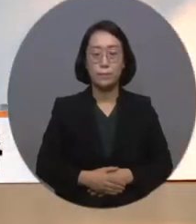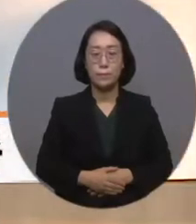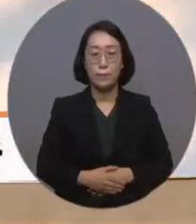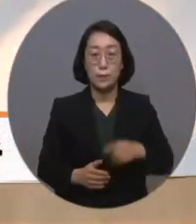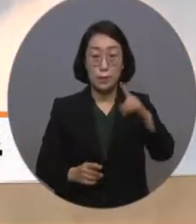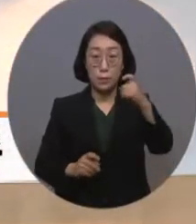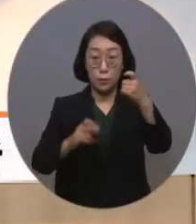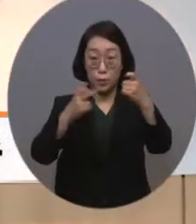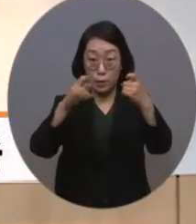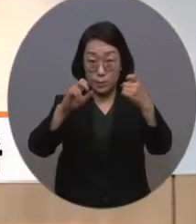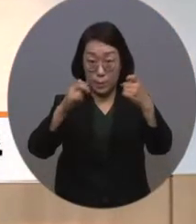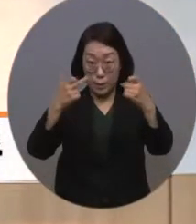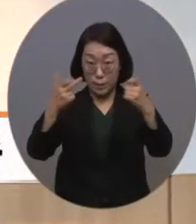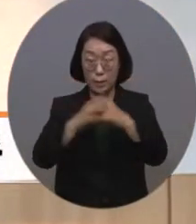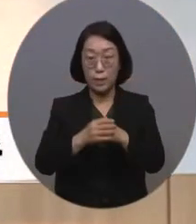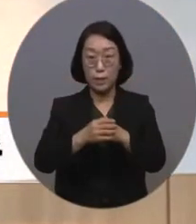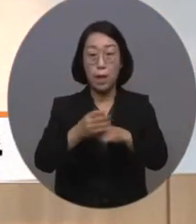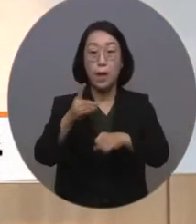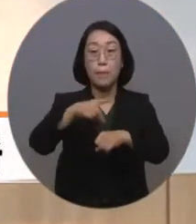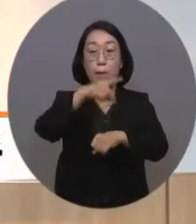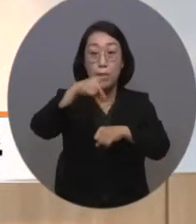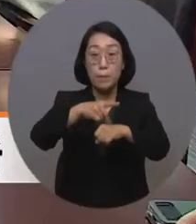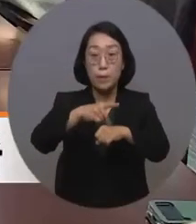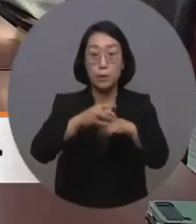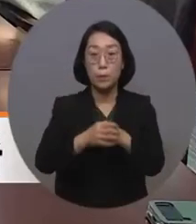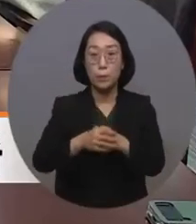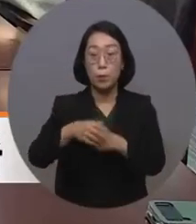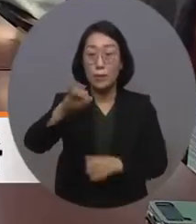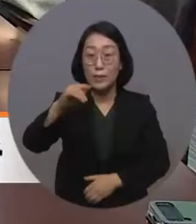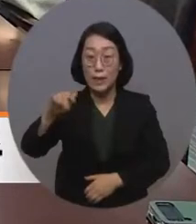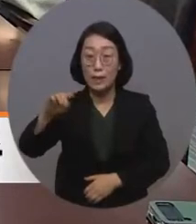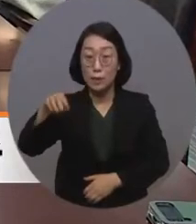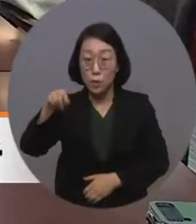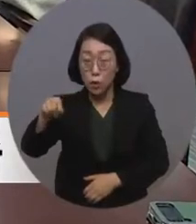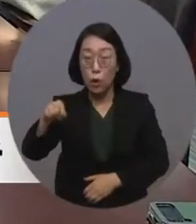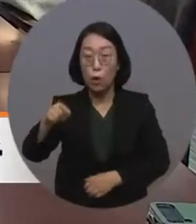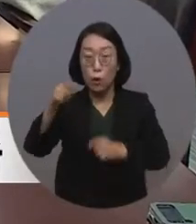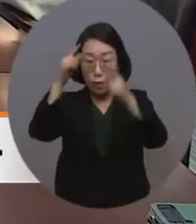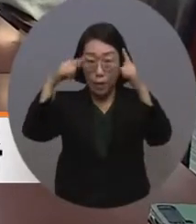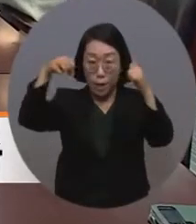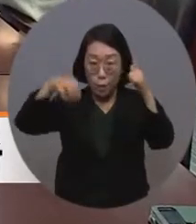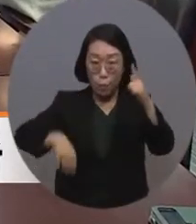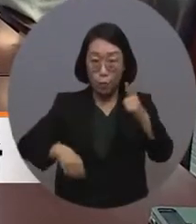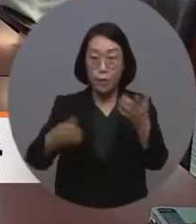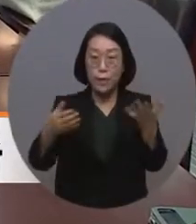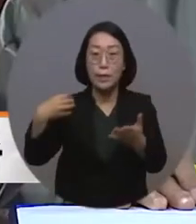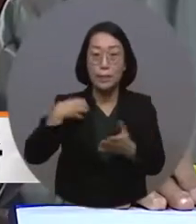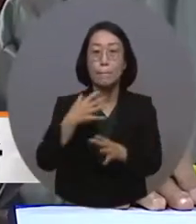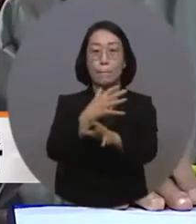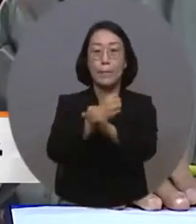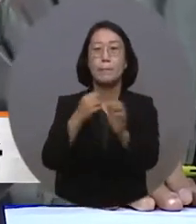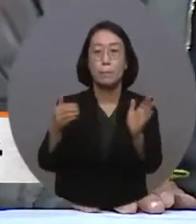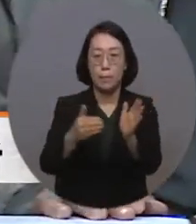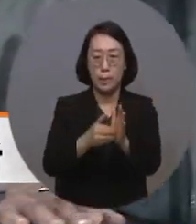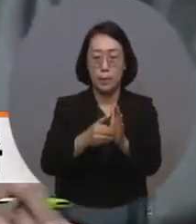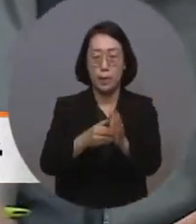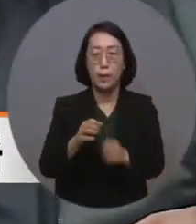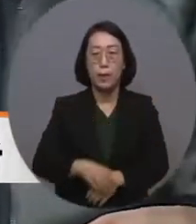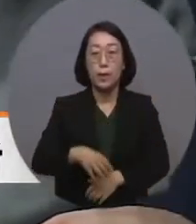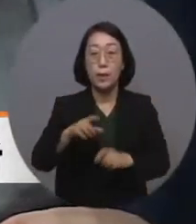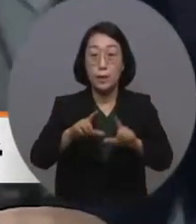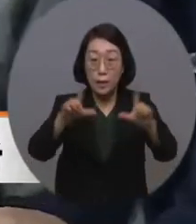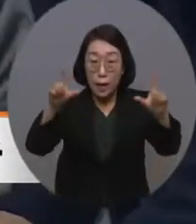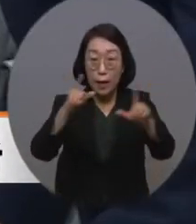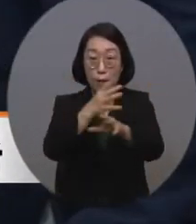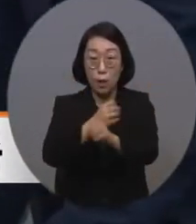지난 17일 필리핀 마발라커씨와 신안서 경력대학원이 업무협약을 체결했습니다 이날 송파구청에서